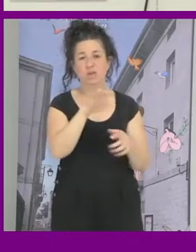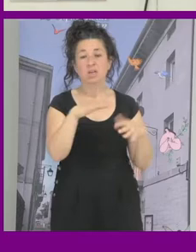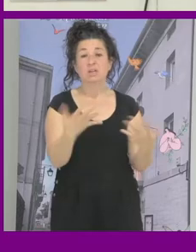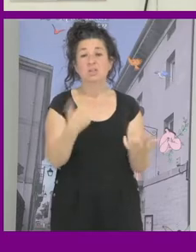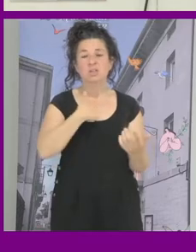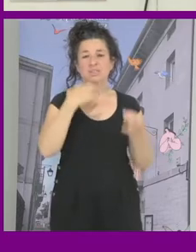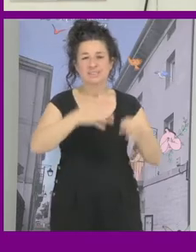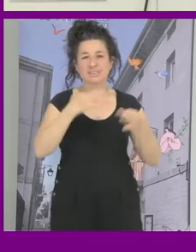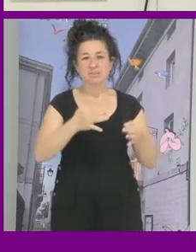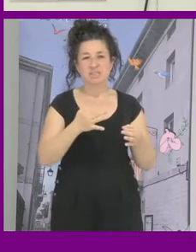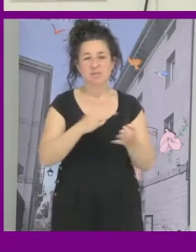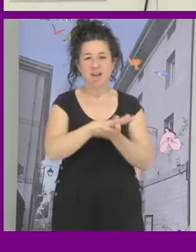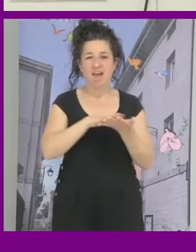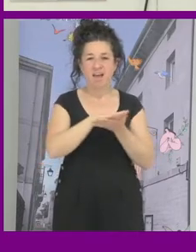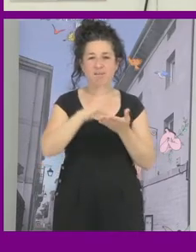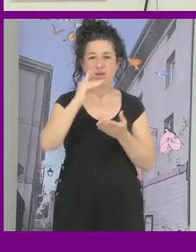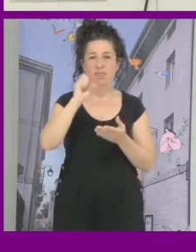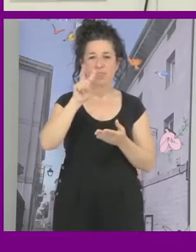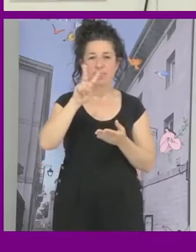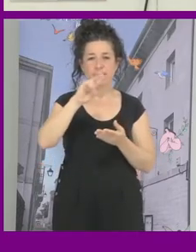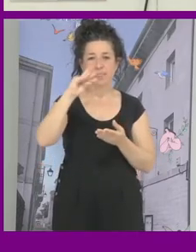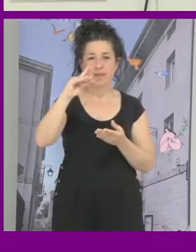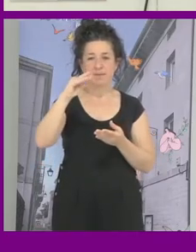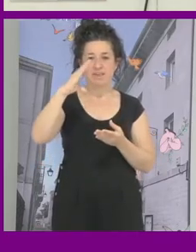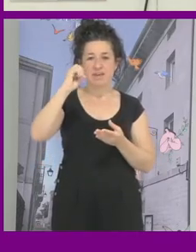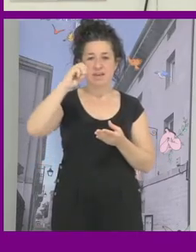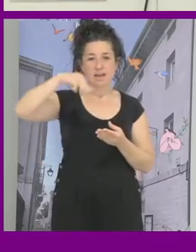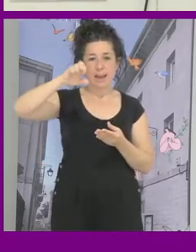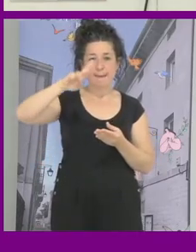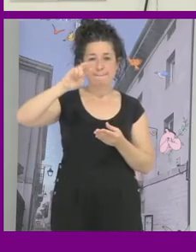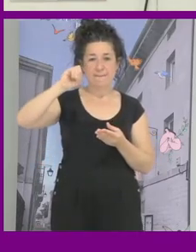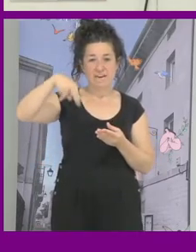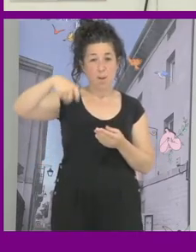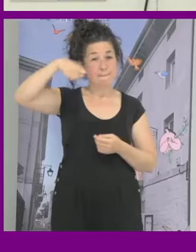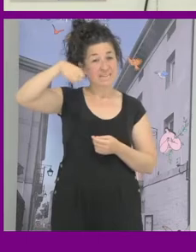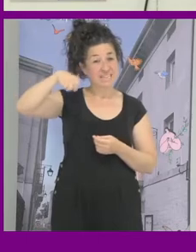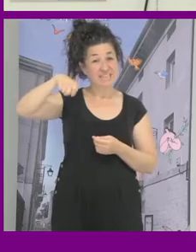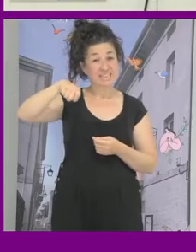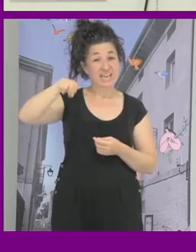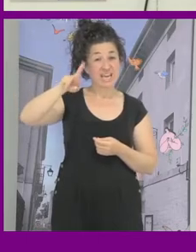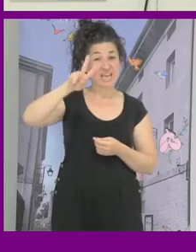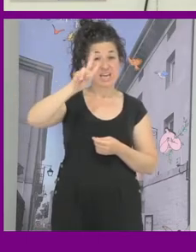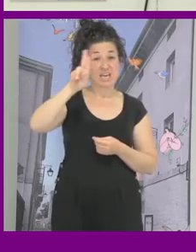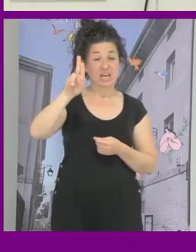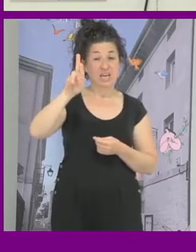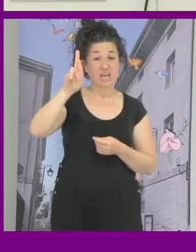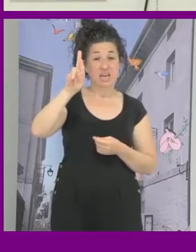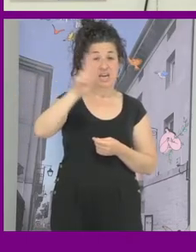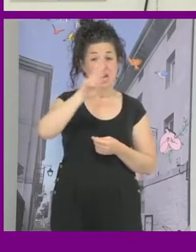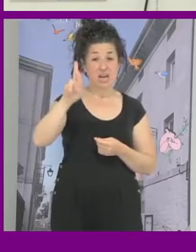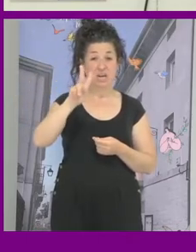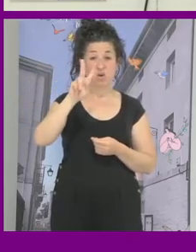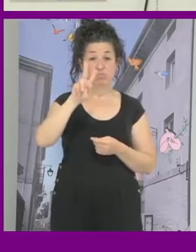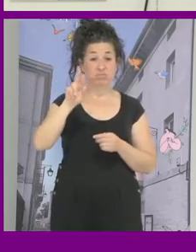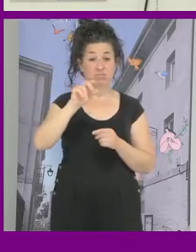dut David Cameron, Erresuma Batuko presidentea izan dakoaren hitz batzuk, ez. David